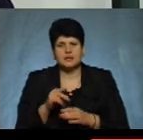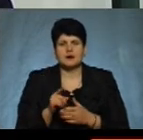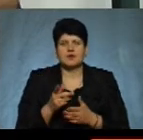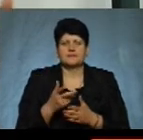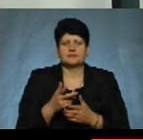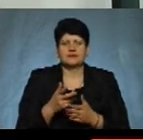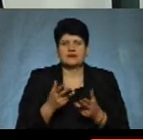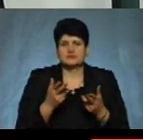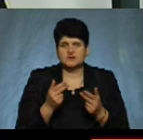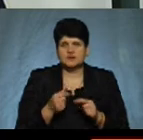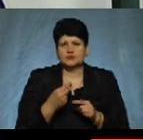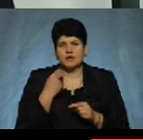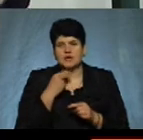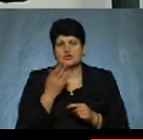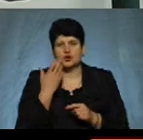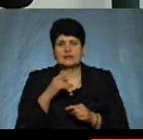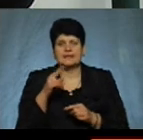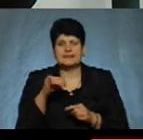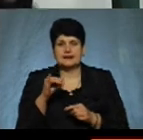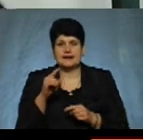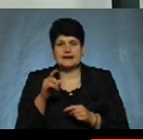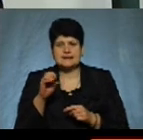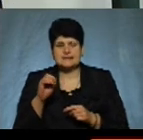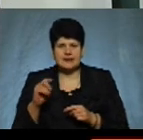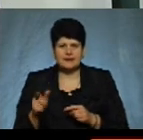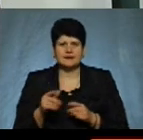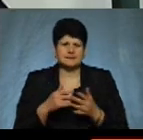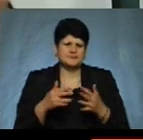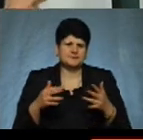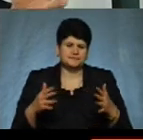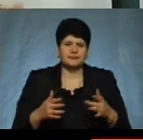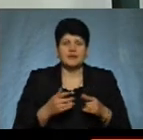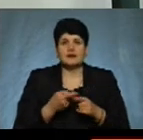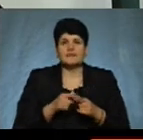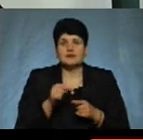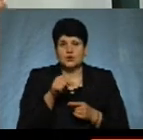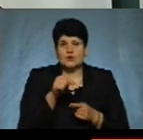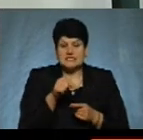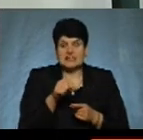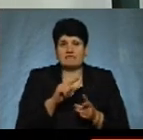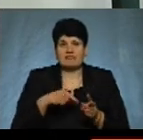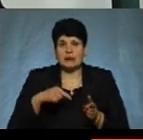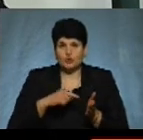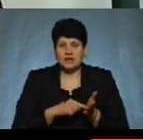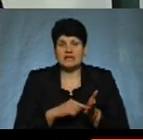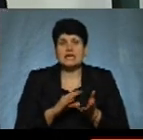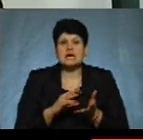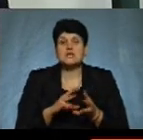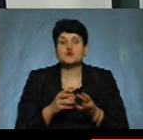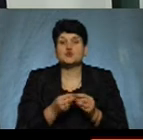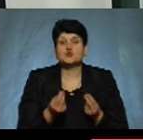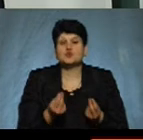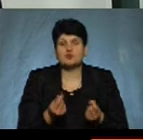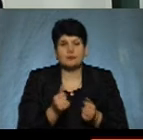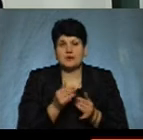звичайно, що найкраще це коли дизельна машина, там є клієнт відповідний і так далі. Відповідно до цих вимог, на ту суму ми можемо використати